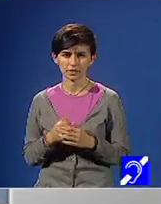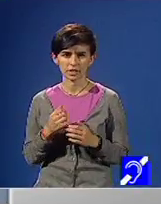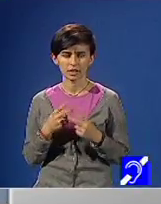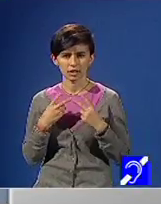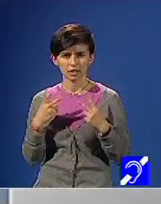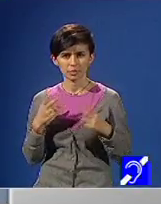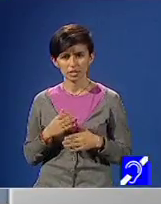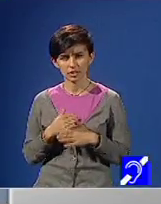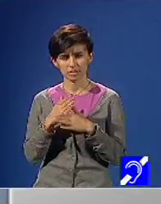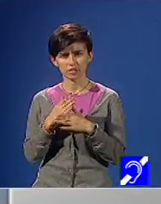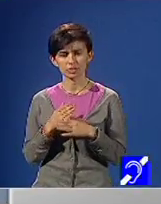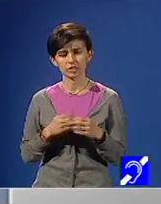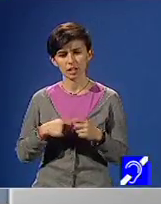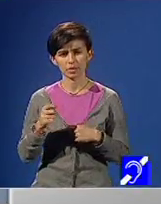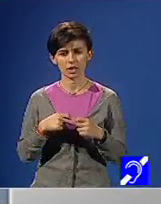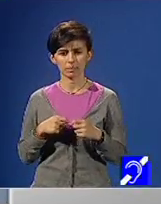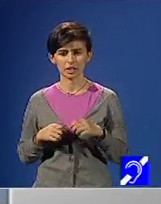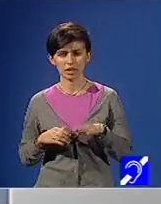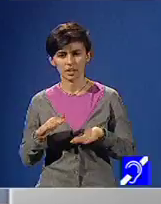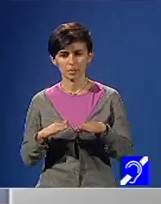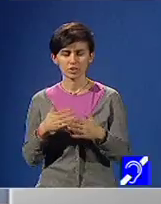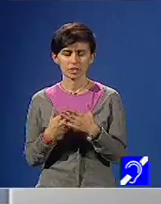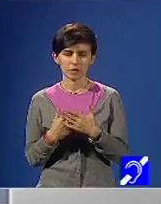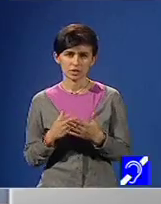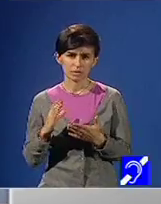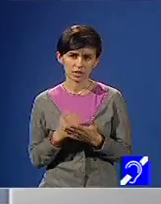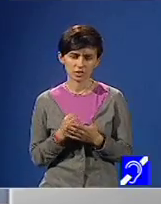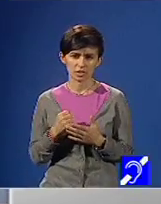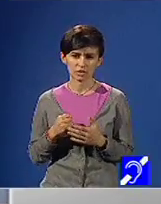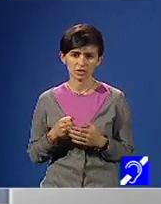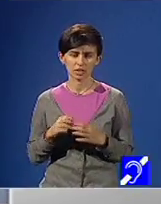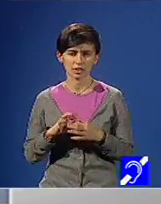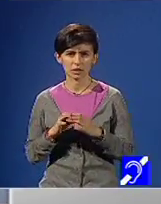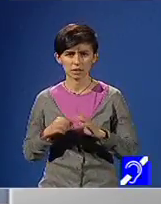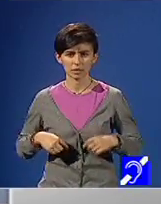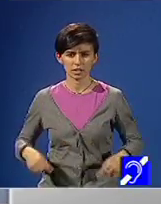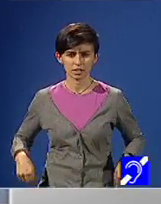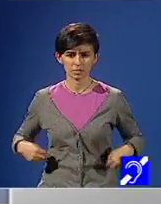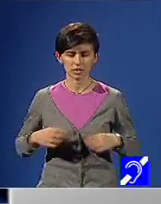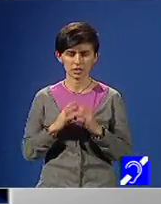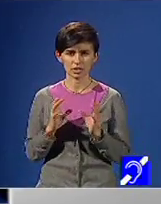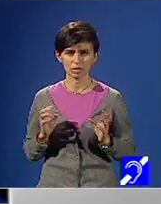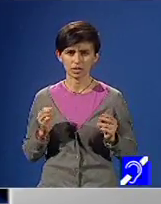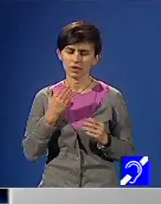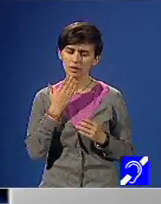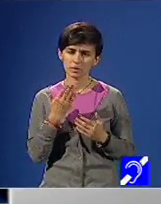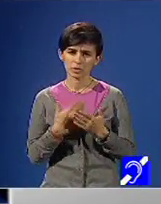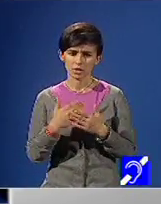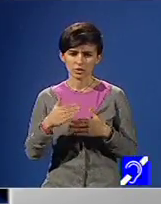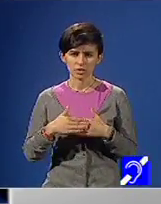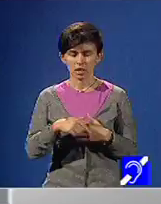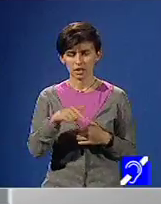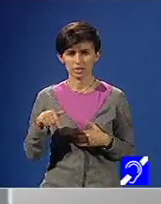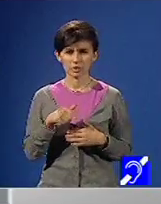susținem cu toții campania Walking Month, pășim pentru campionii paralimpici ai României. Vă mulțumesc foarte mult pentru că ați fost alături de noi la Fără Prejudecăți. Mult,